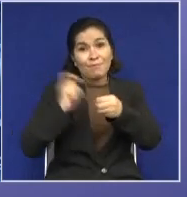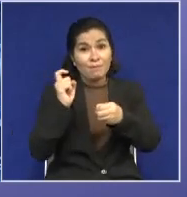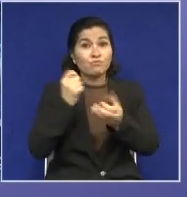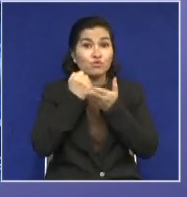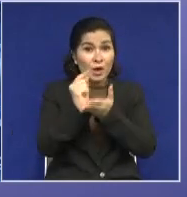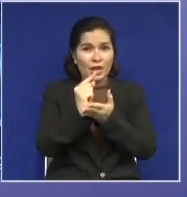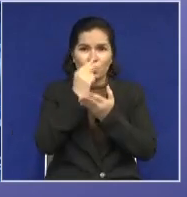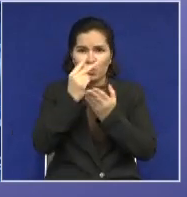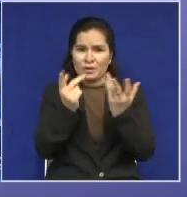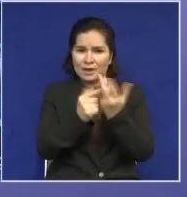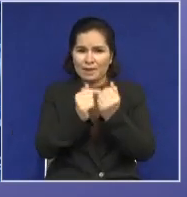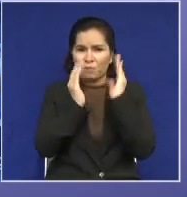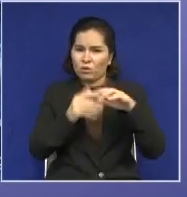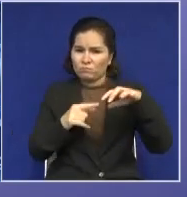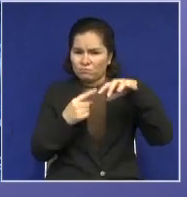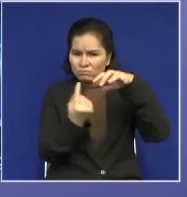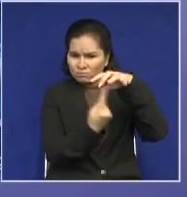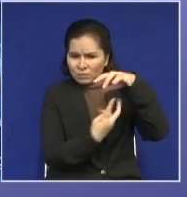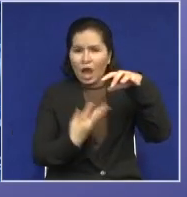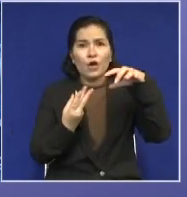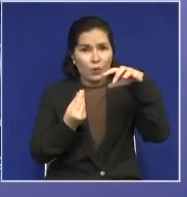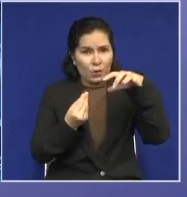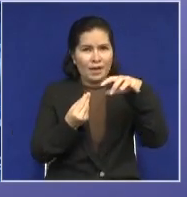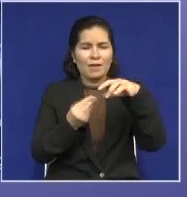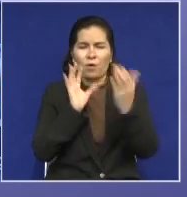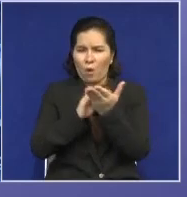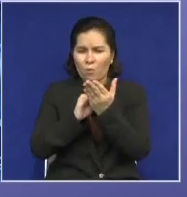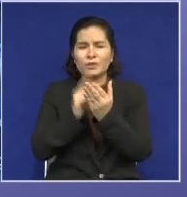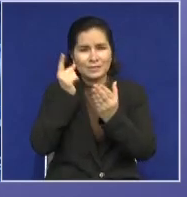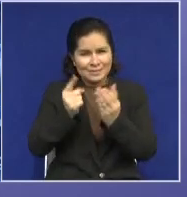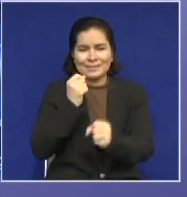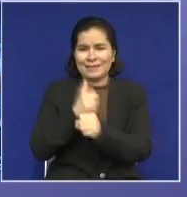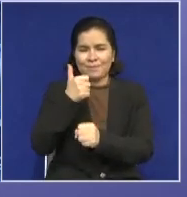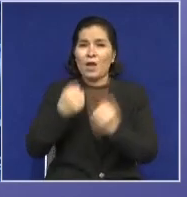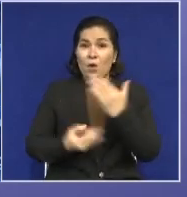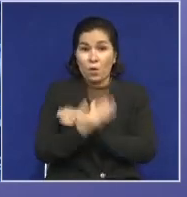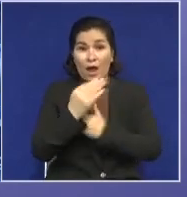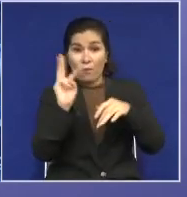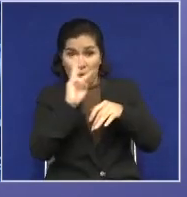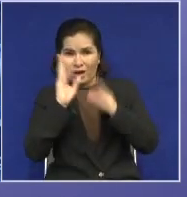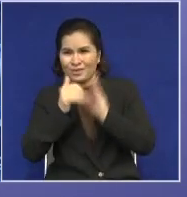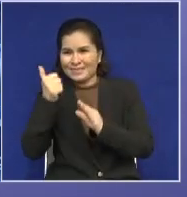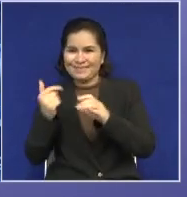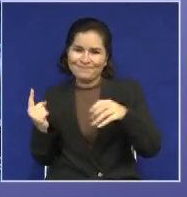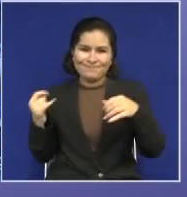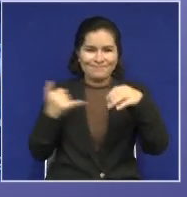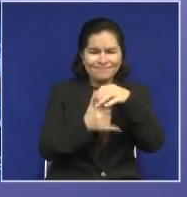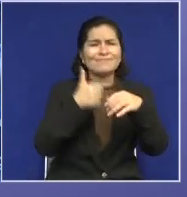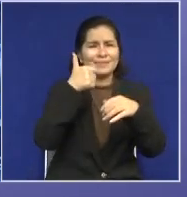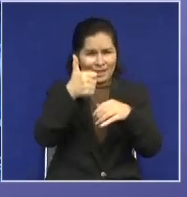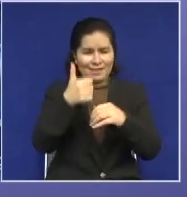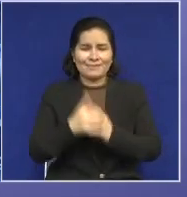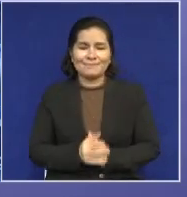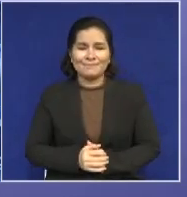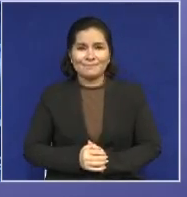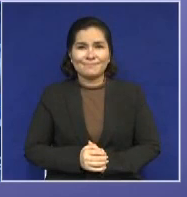ความหนาแน่นของผู้คนที่ไปใช้บริการในสถานที่แห่งนั้นได้จริงๆเปิดโอกาสให้พี่น้องประชาชนคนอื่นค่ะได้มาใช้บริการใน